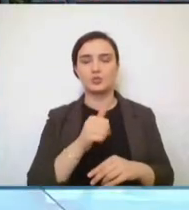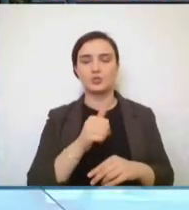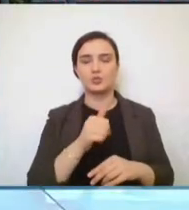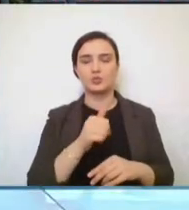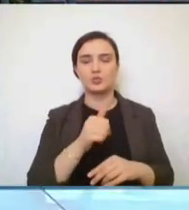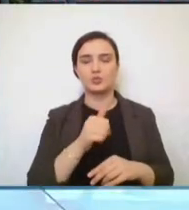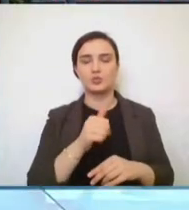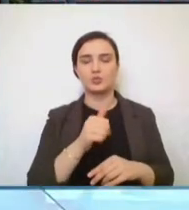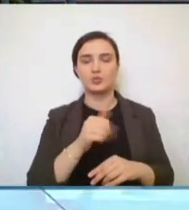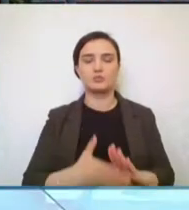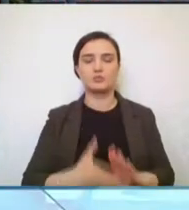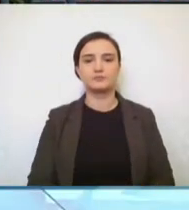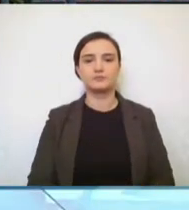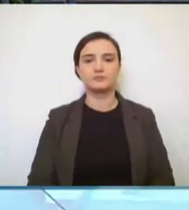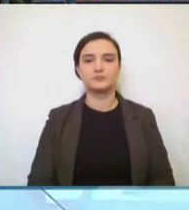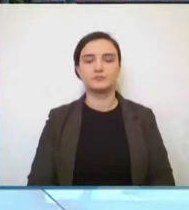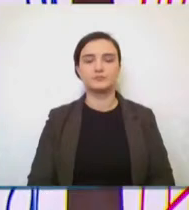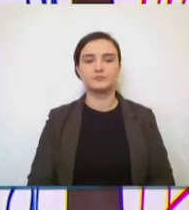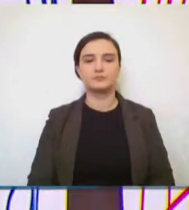დილამშვიდობისა გისმენთ.